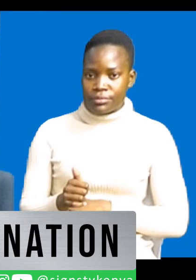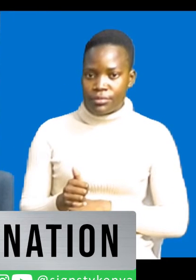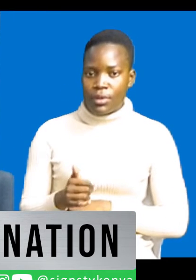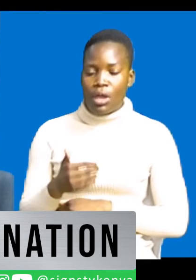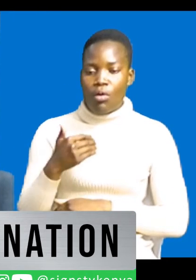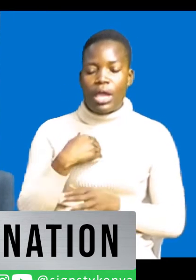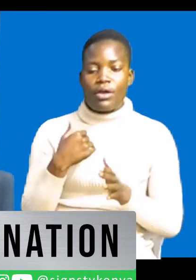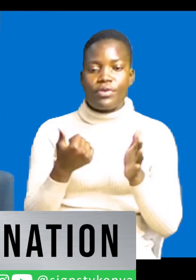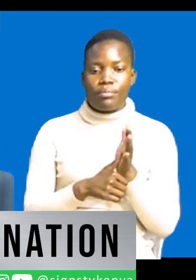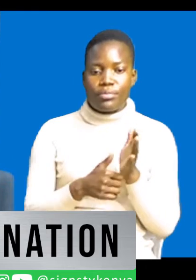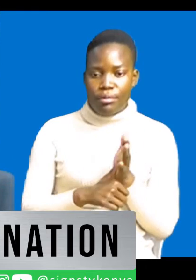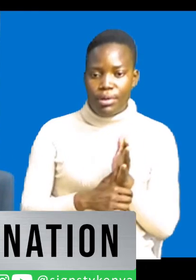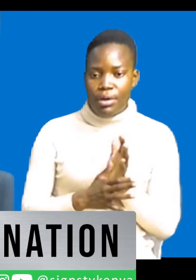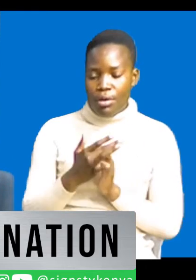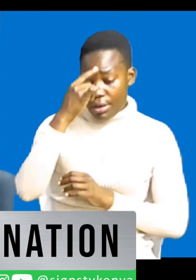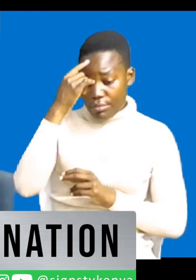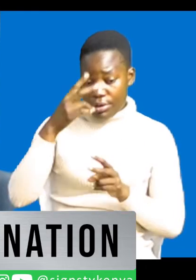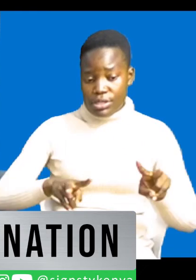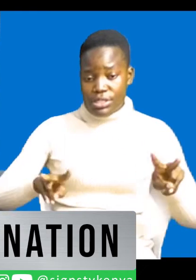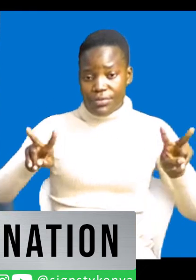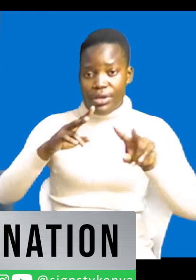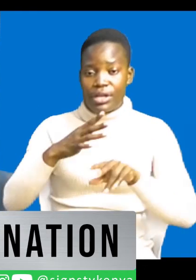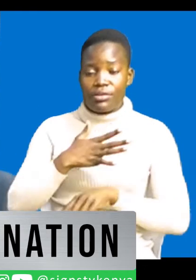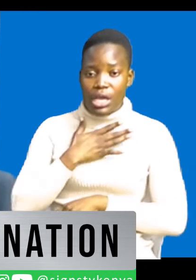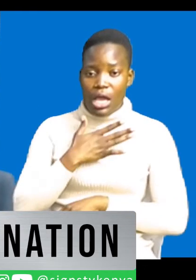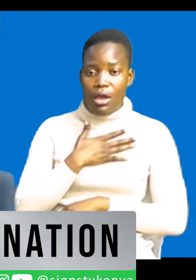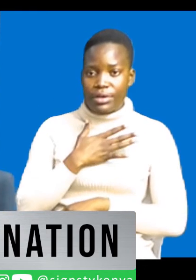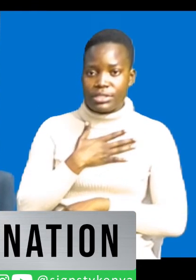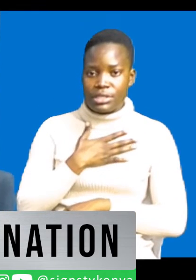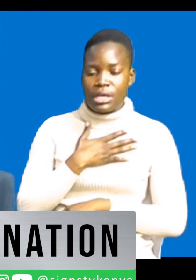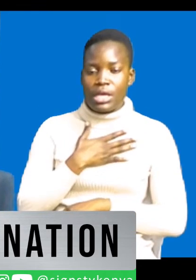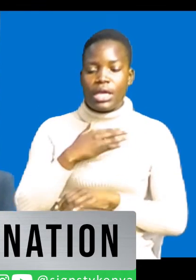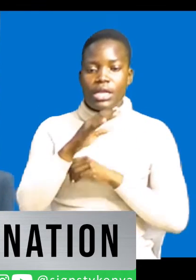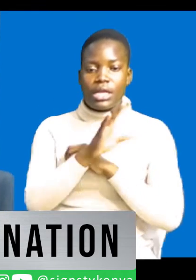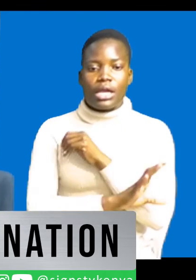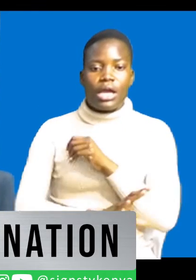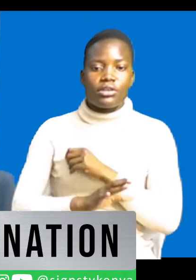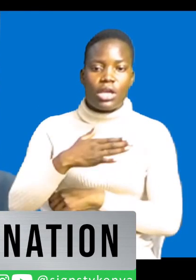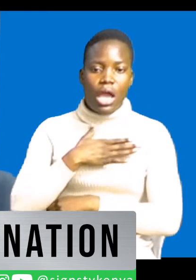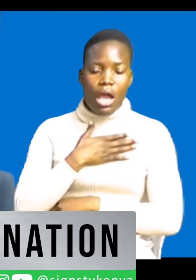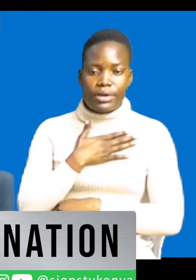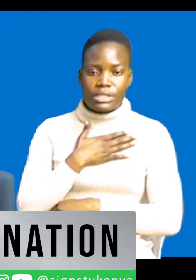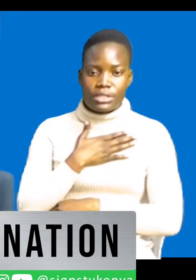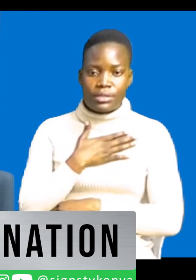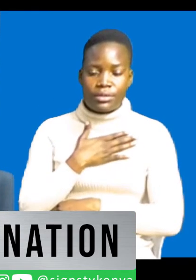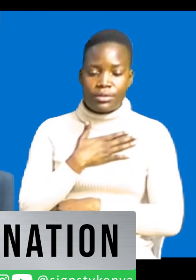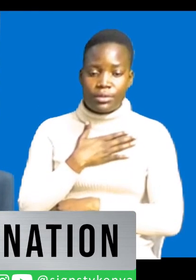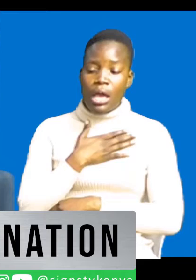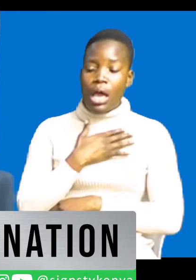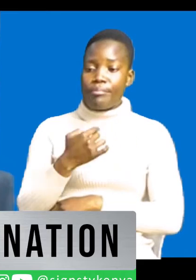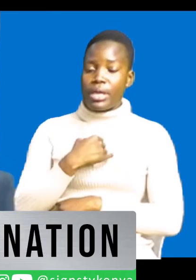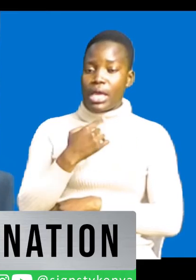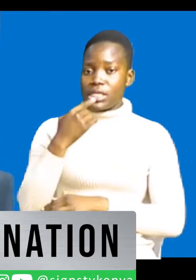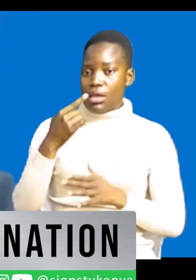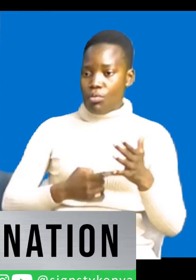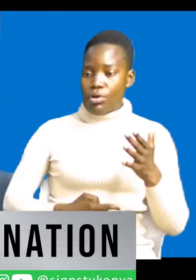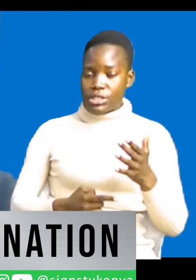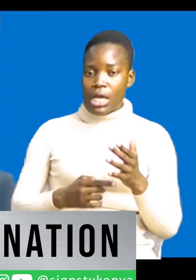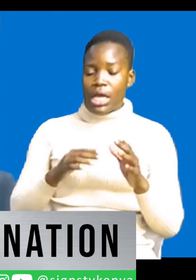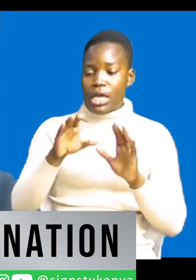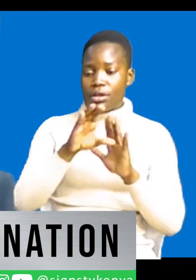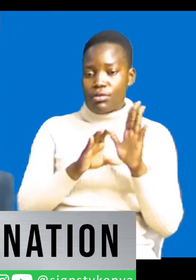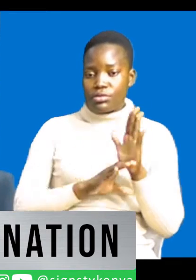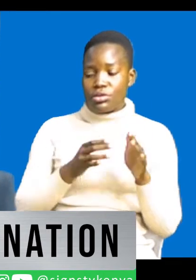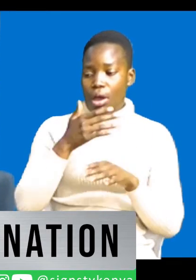na shida kwa sababu values zetu, national values kwa nchi hatujawahi hizi. In fact mimi nasemanga kwa katiba